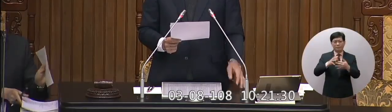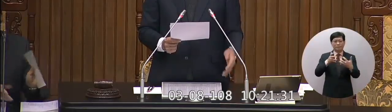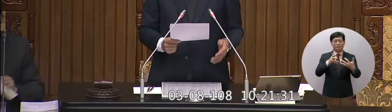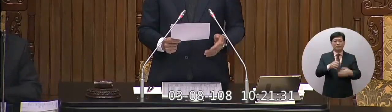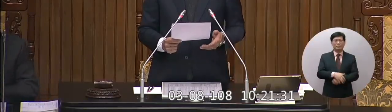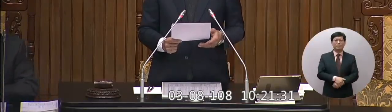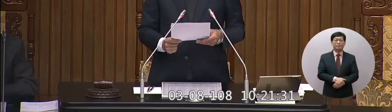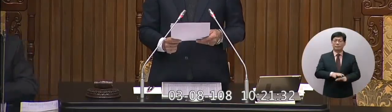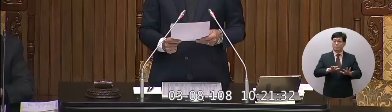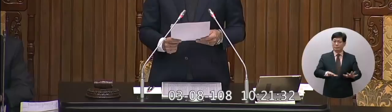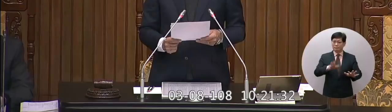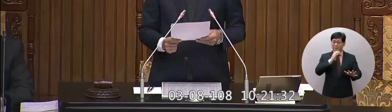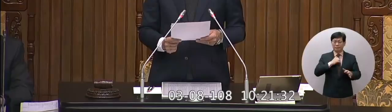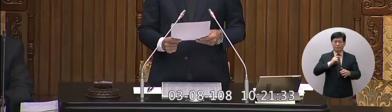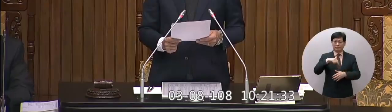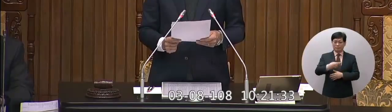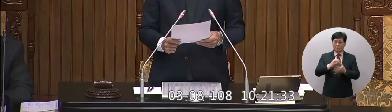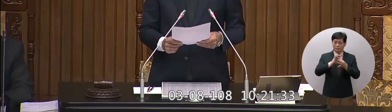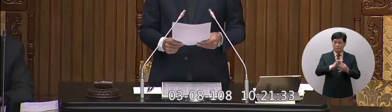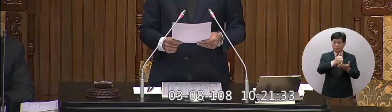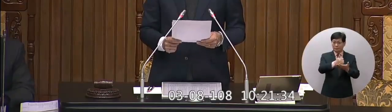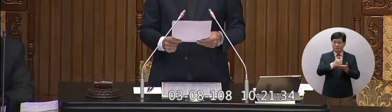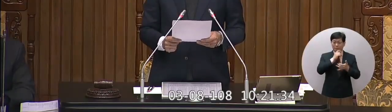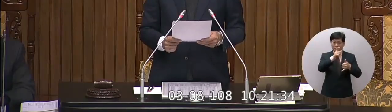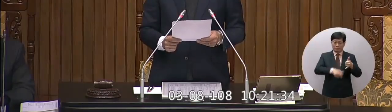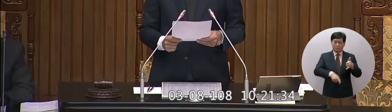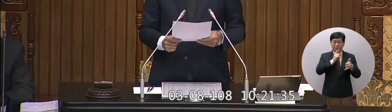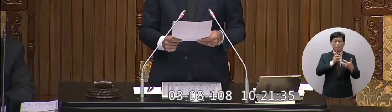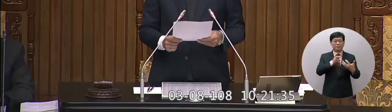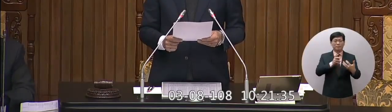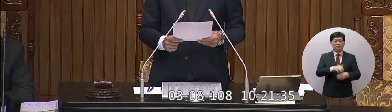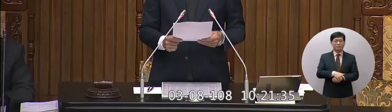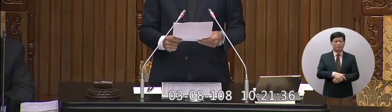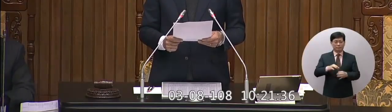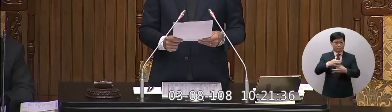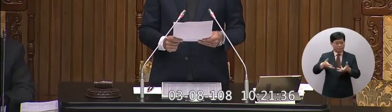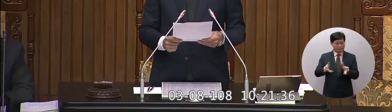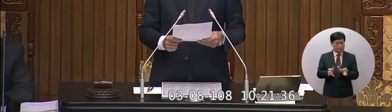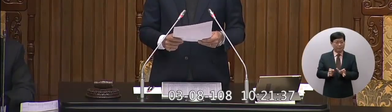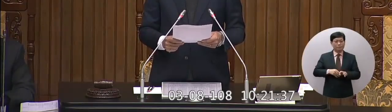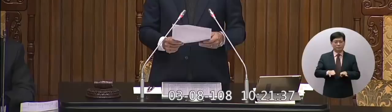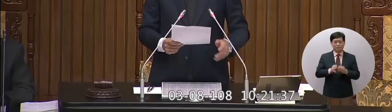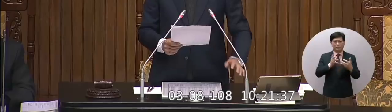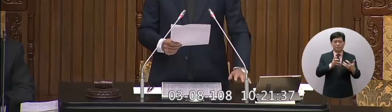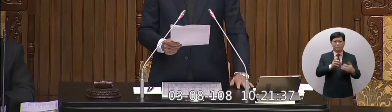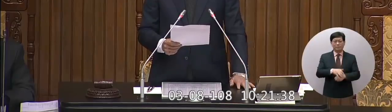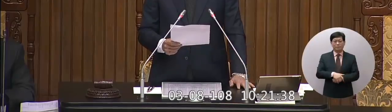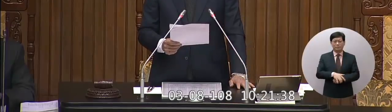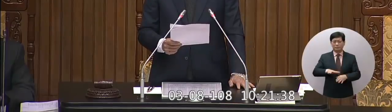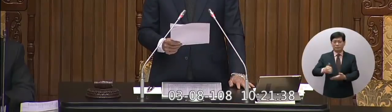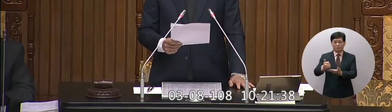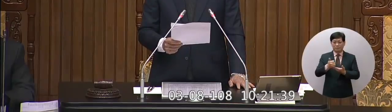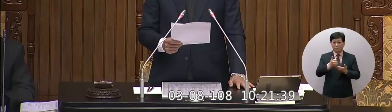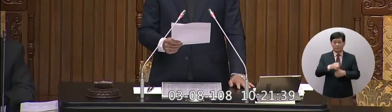质询，今天继续进行个人质询、经济组之质询。现在